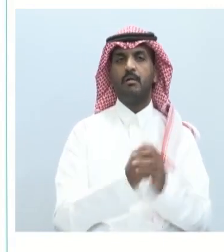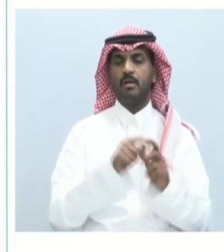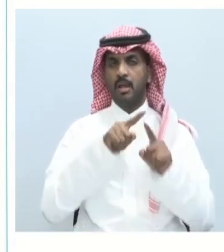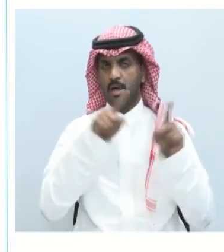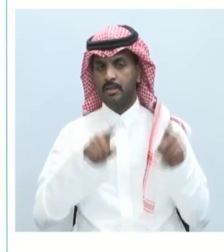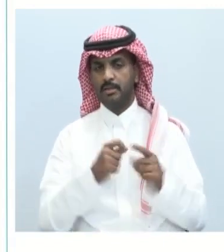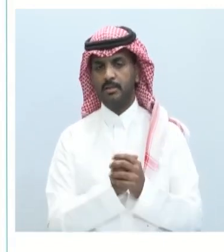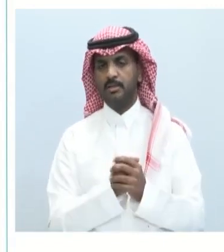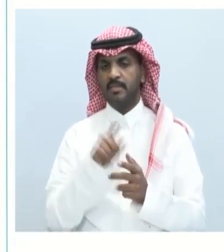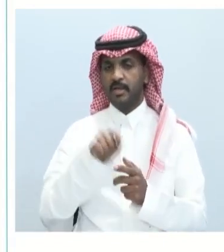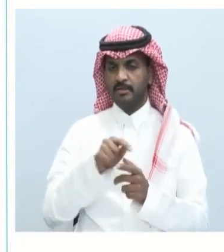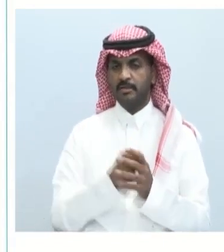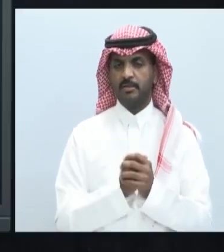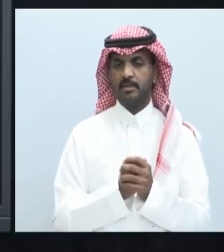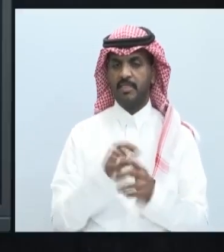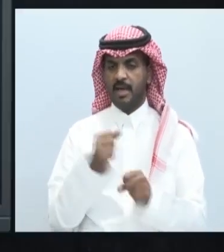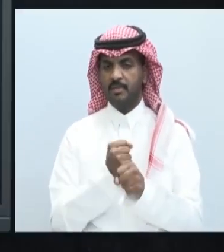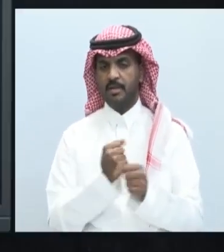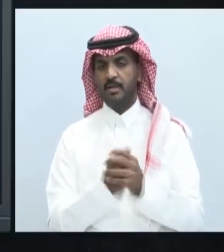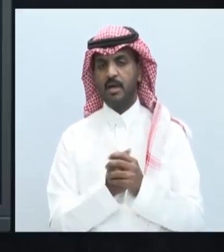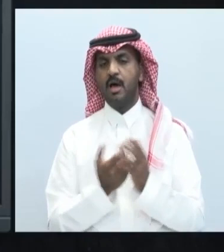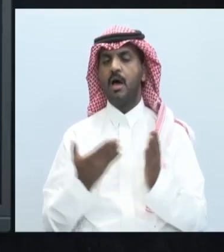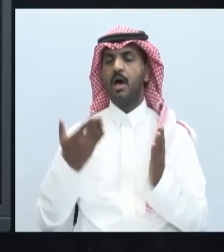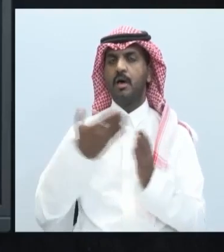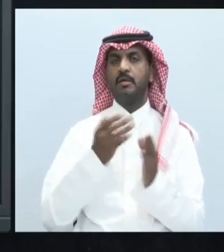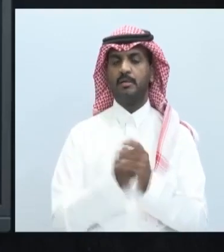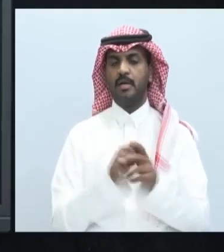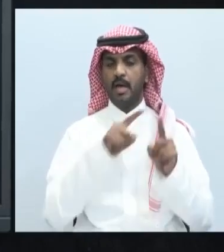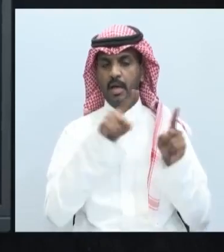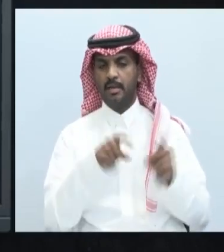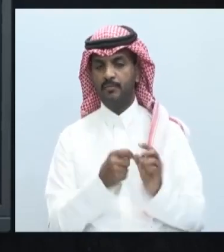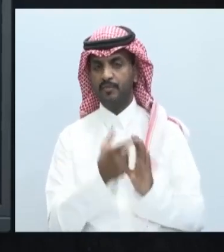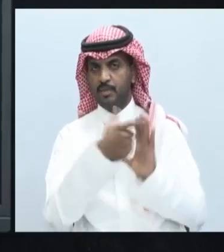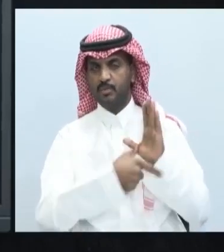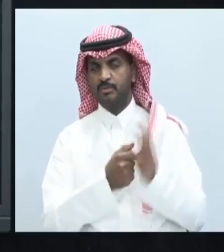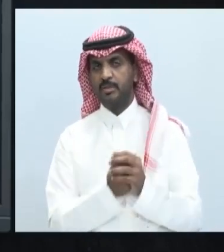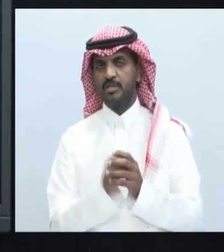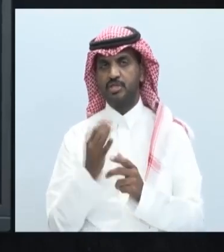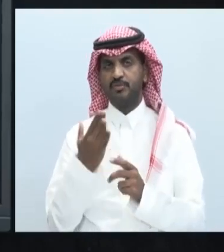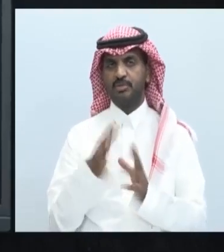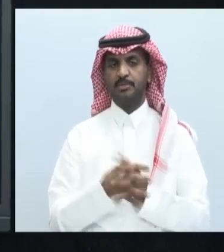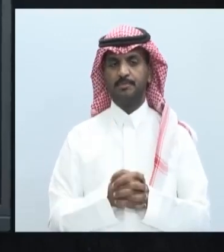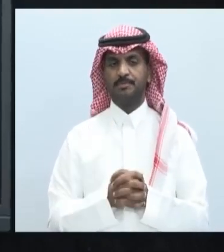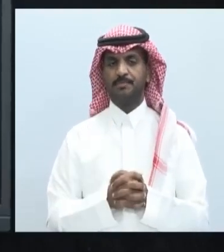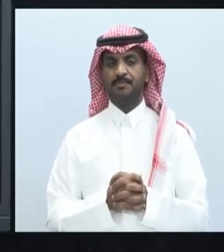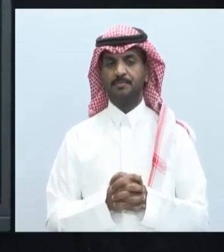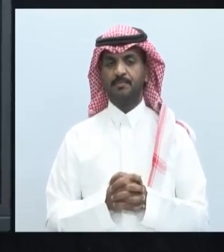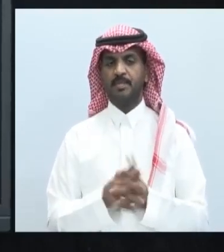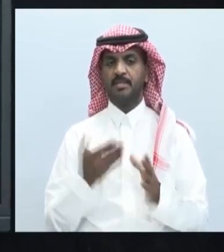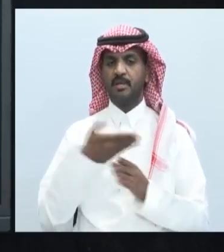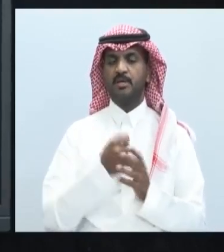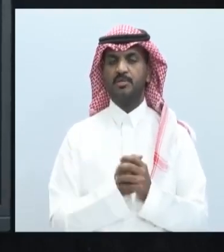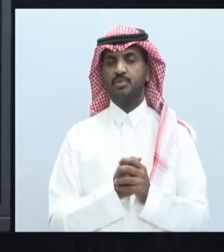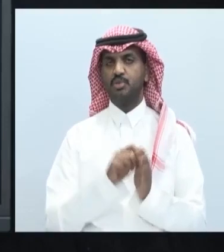التالي اذا ضغطت على تاب اثناء عملك على اخر حقل في النموذج ستنتقل الى صفحه جديده لادراج